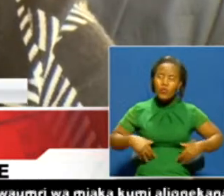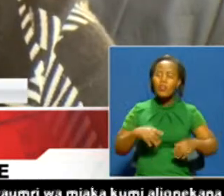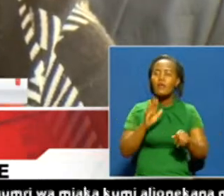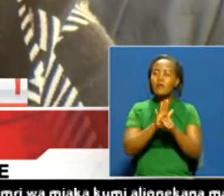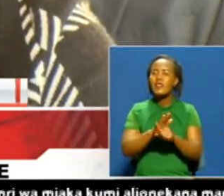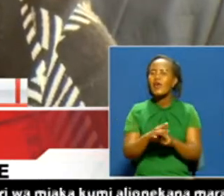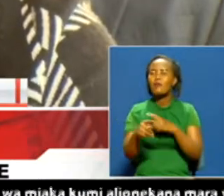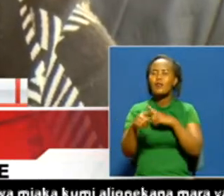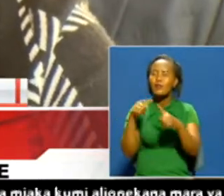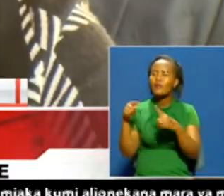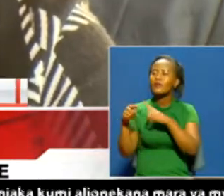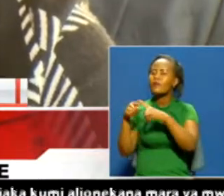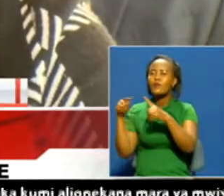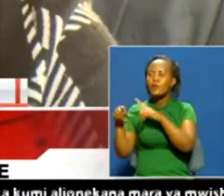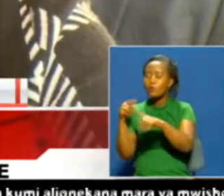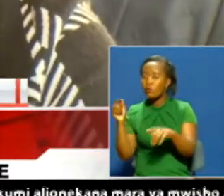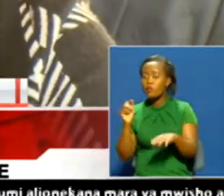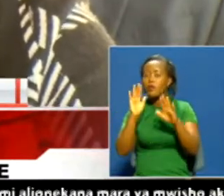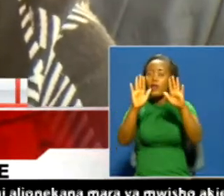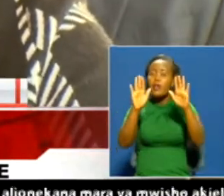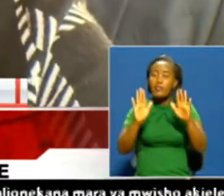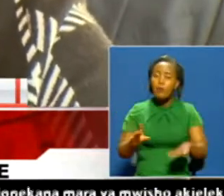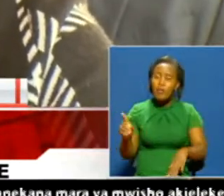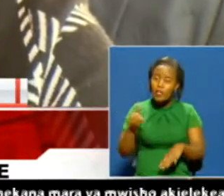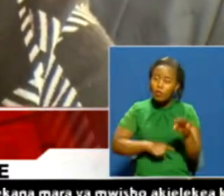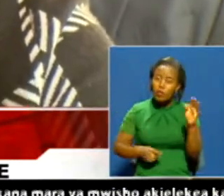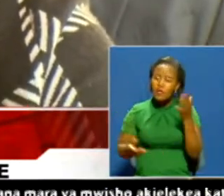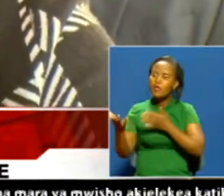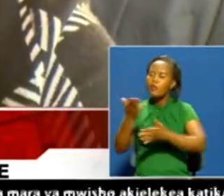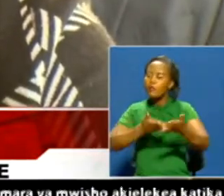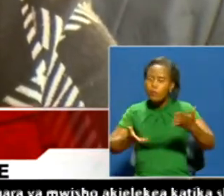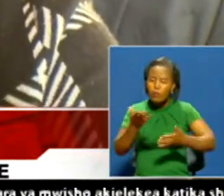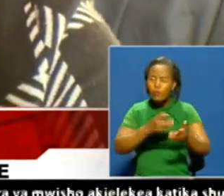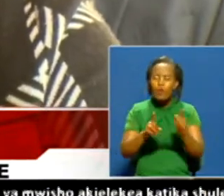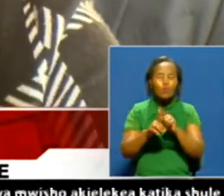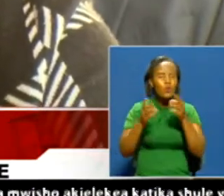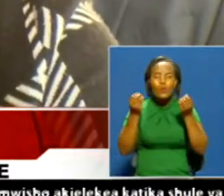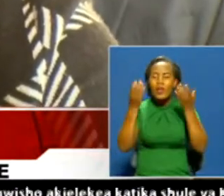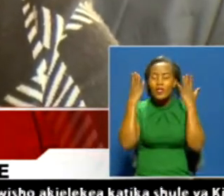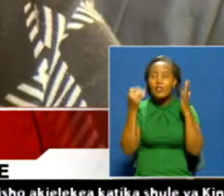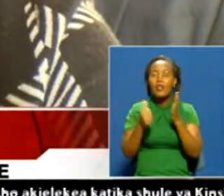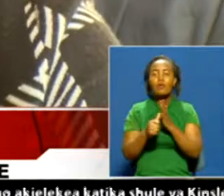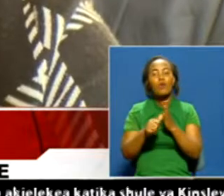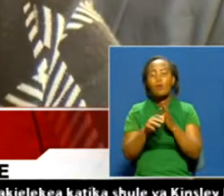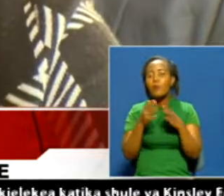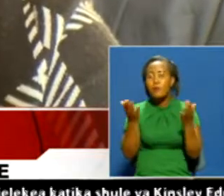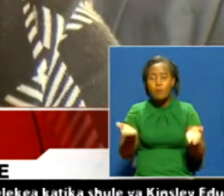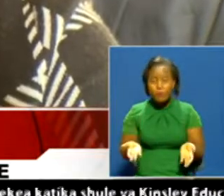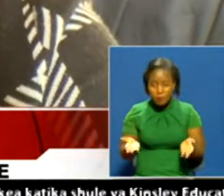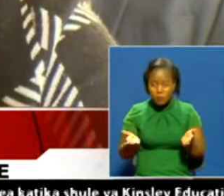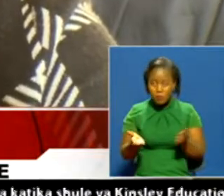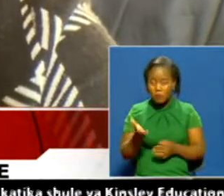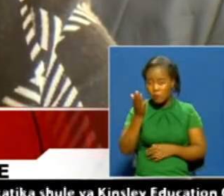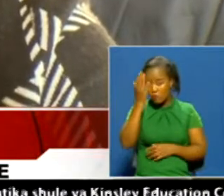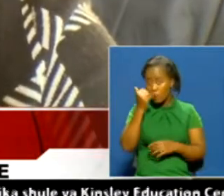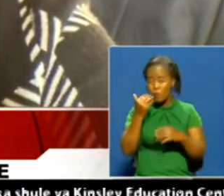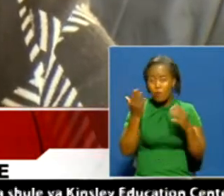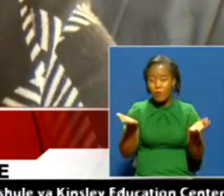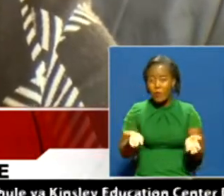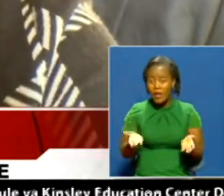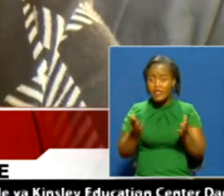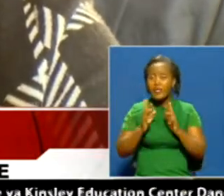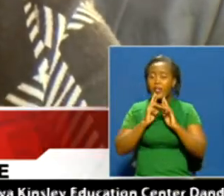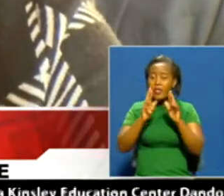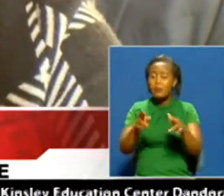muhimu kukutana na kuelewa ni nini inafanyika, kwa sababu kulingana na ile ripoti